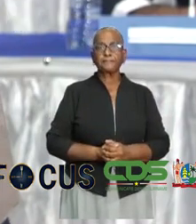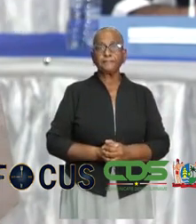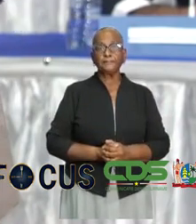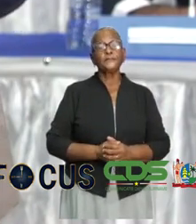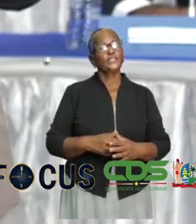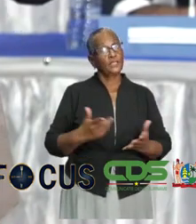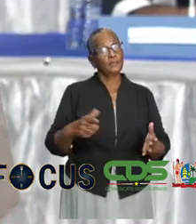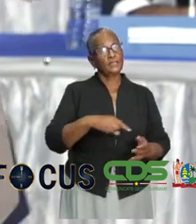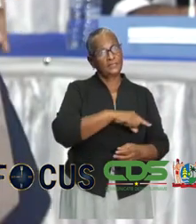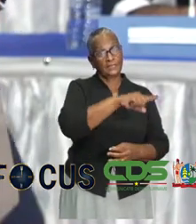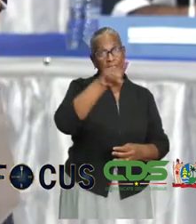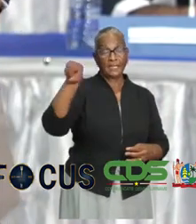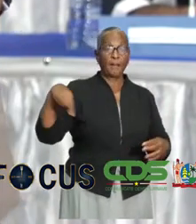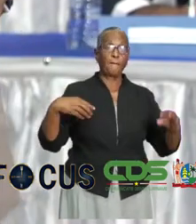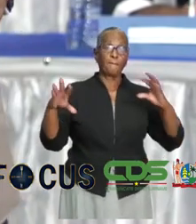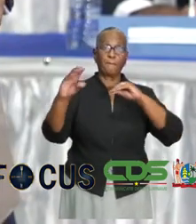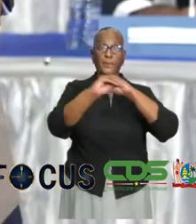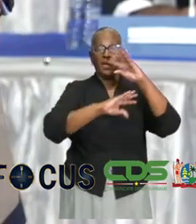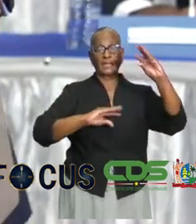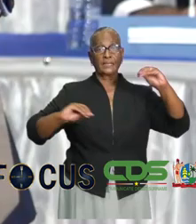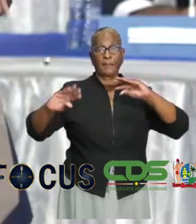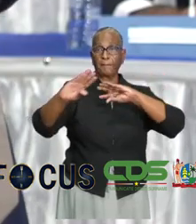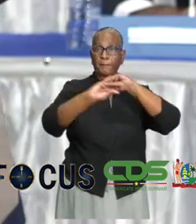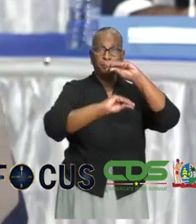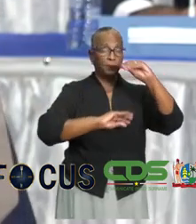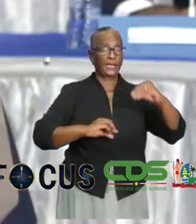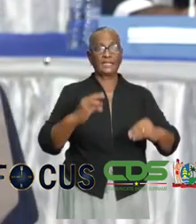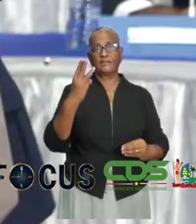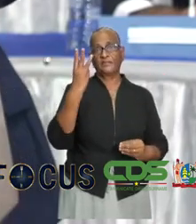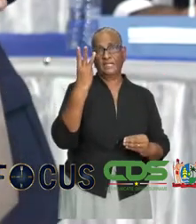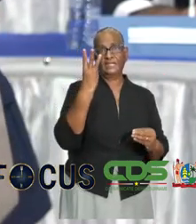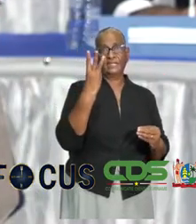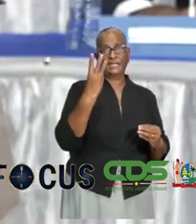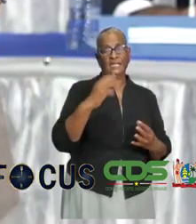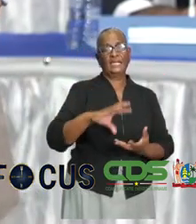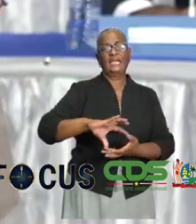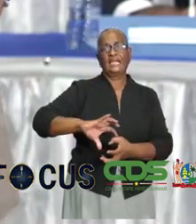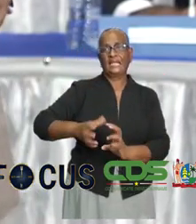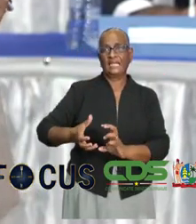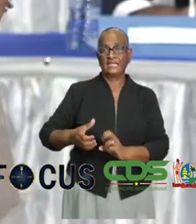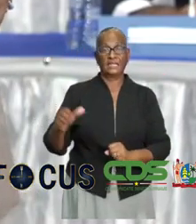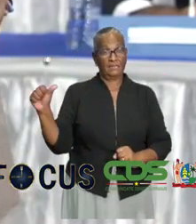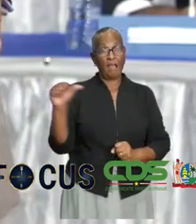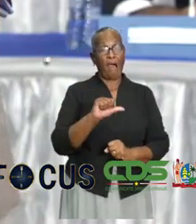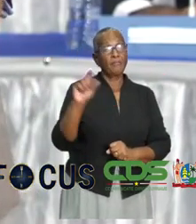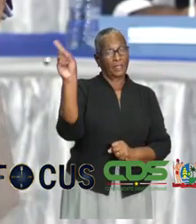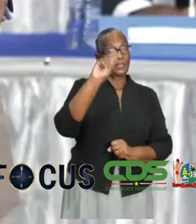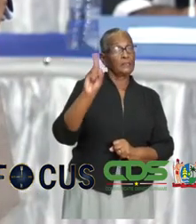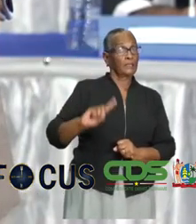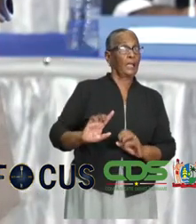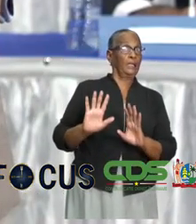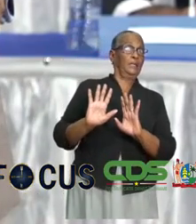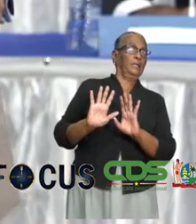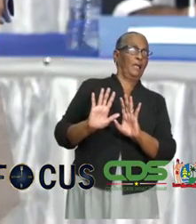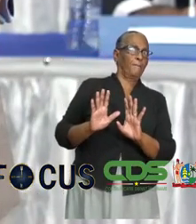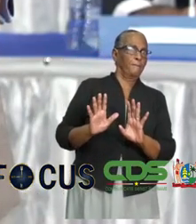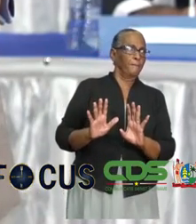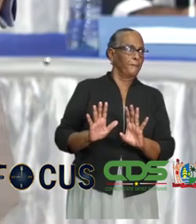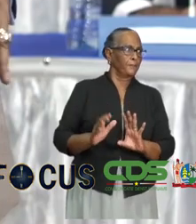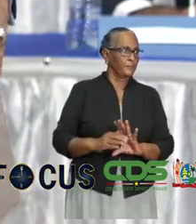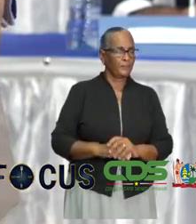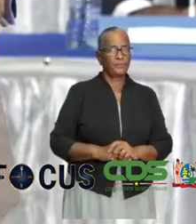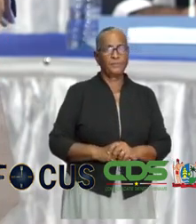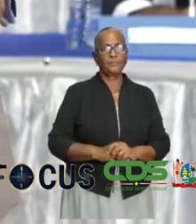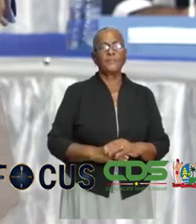terwijl we hier allemaal praten over de 3 crises, moet ook rekening houden dat er een andere dreiging zich aandient. En dat is